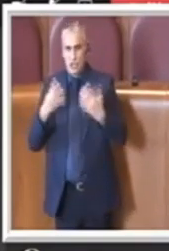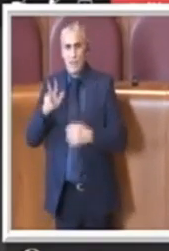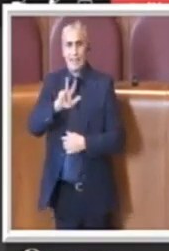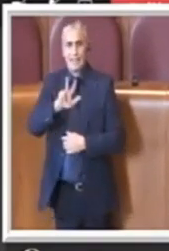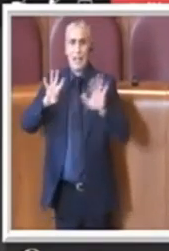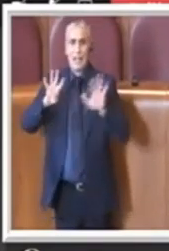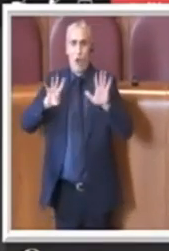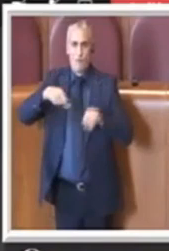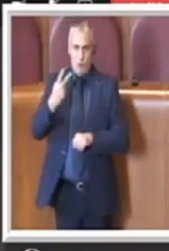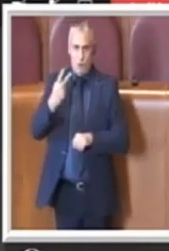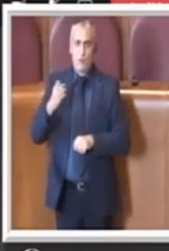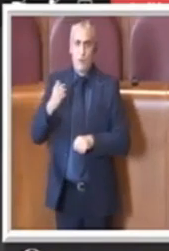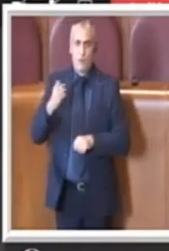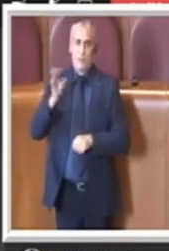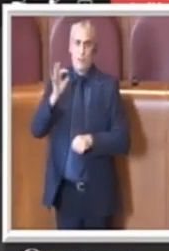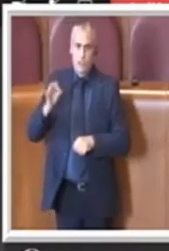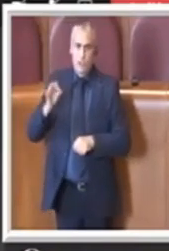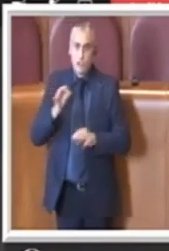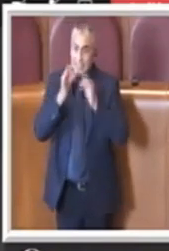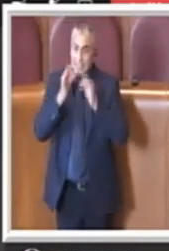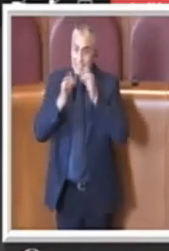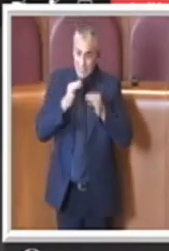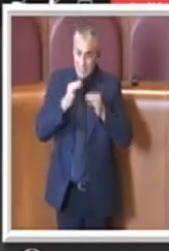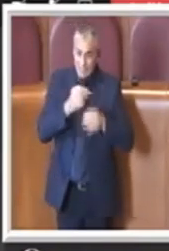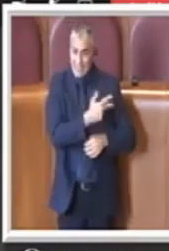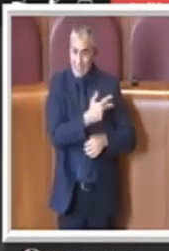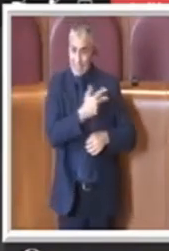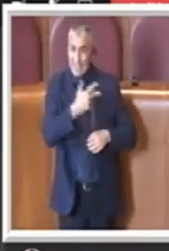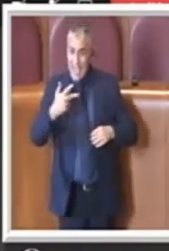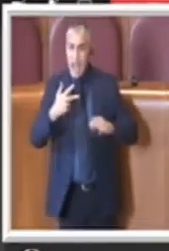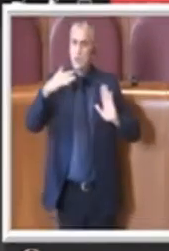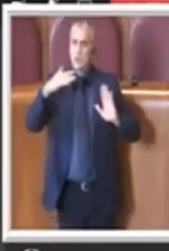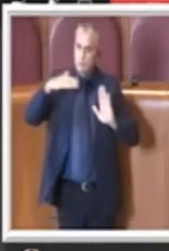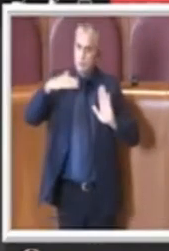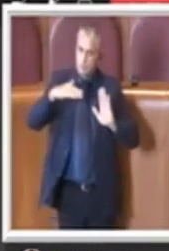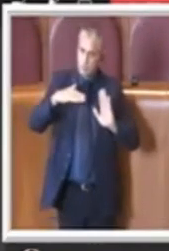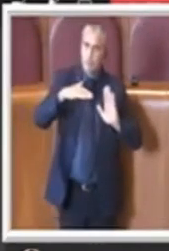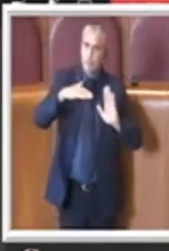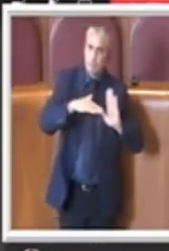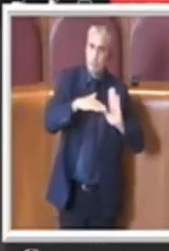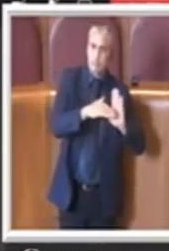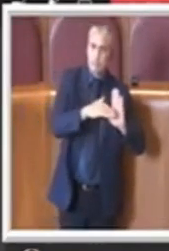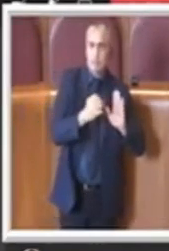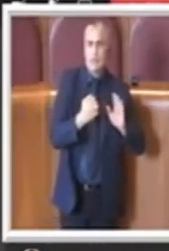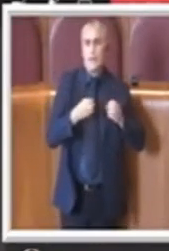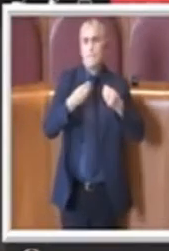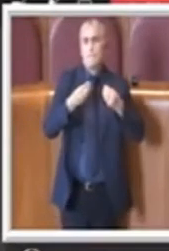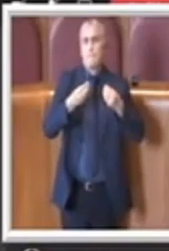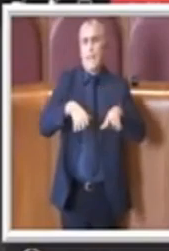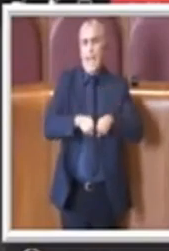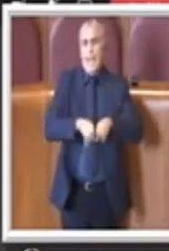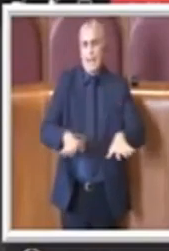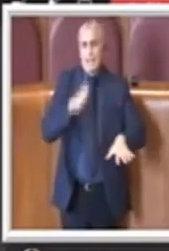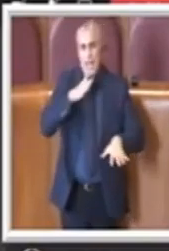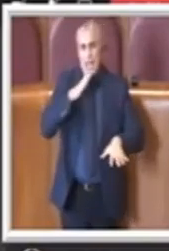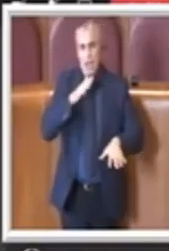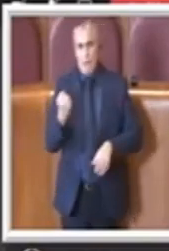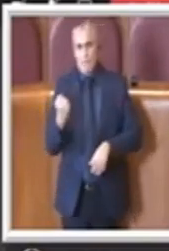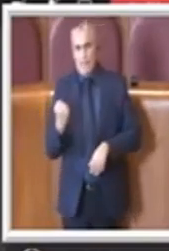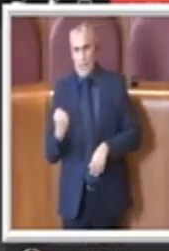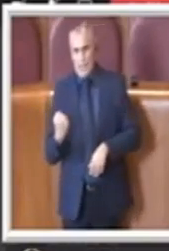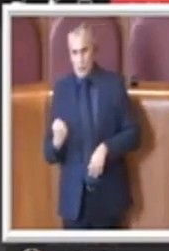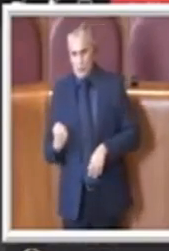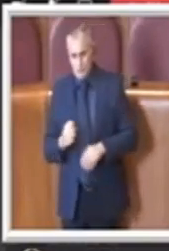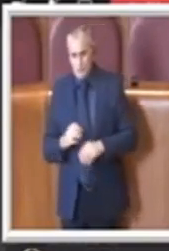cento questo vuol dire che ovviamente c'è ancora molto da fare ma l'impostazione generale